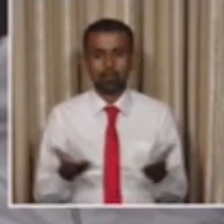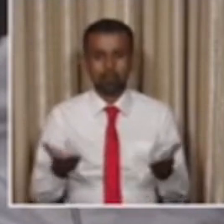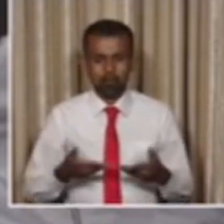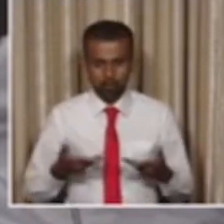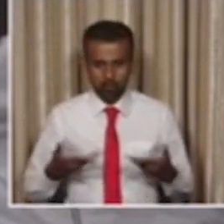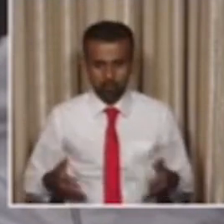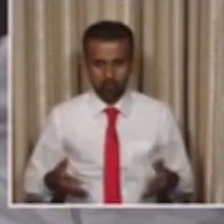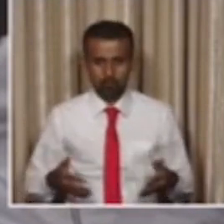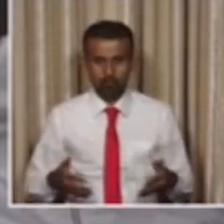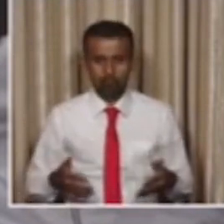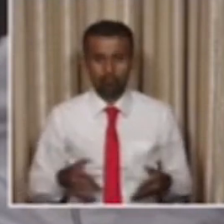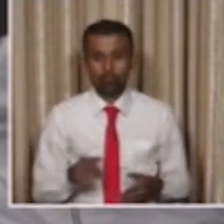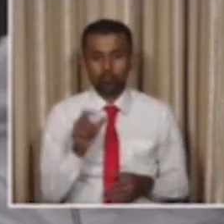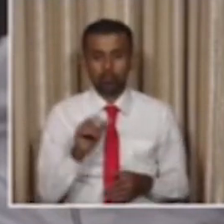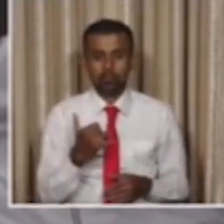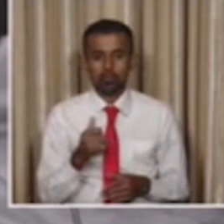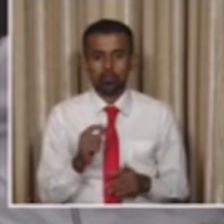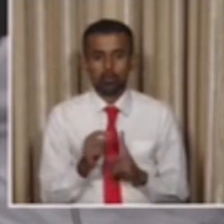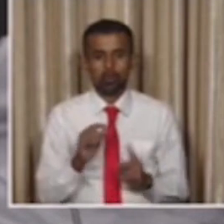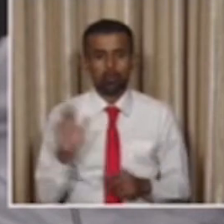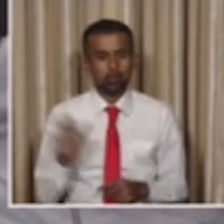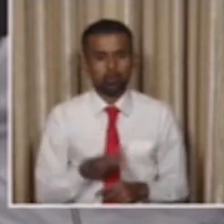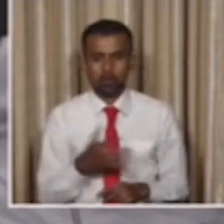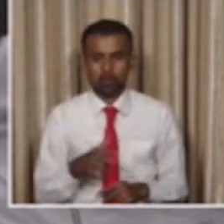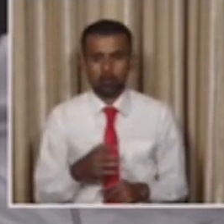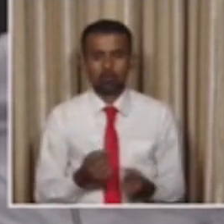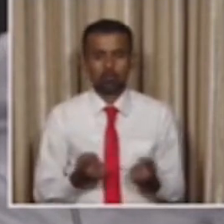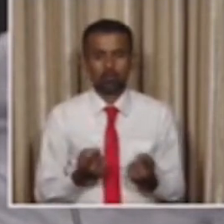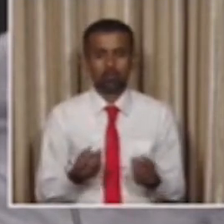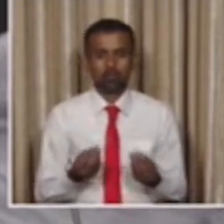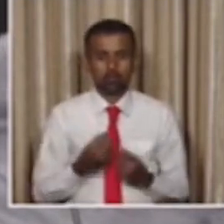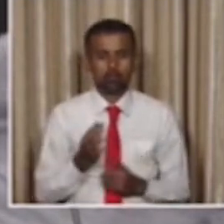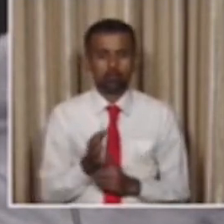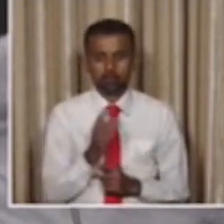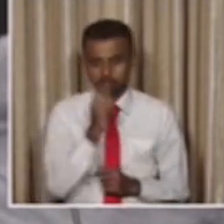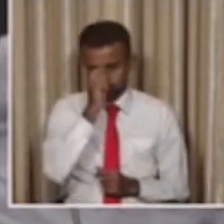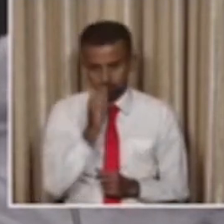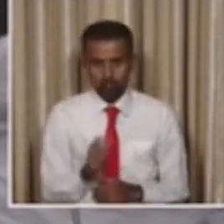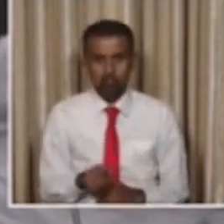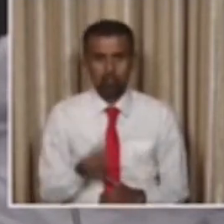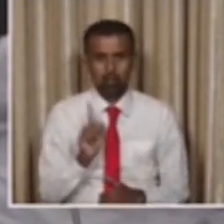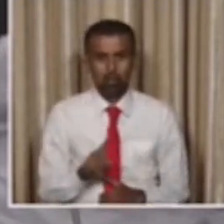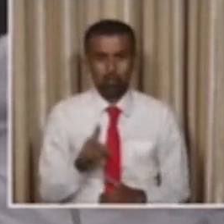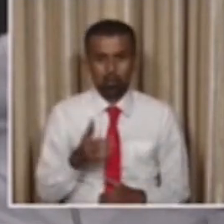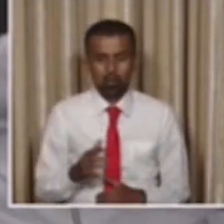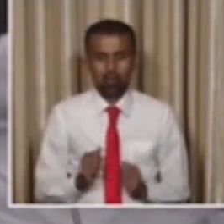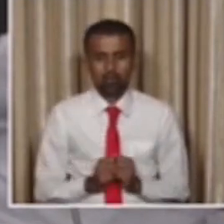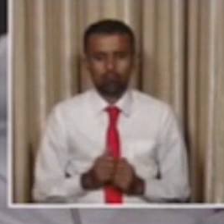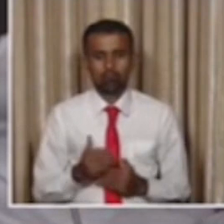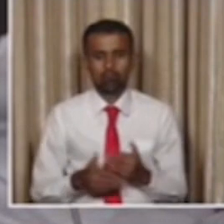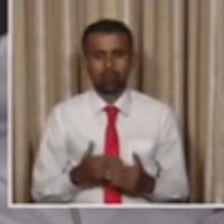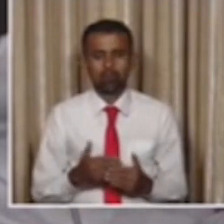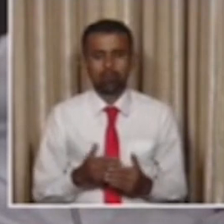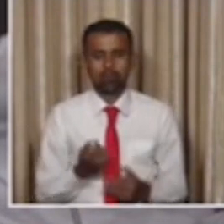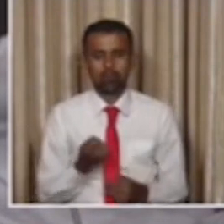තියෙනවා. ඔබතුමාලාගේ සමහර මන්ත්‍රීවරු පැමිණෙනවා කරන ඉල්ලීම් ජනාධිපතිතුමා අනුමත කරලා ඒවා ක්‍රියාත්මක කිරීමට මුදල්